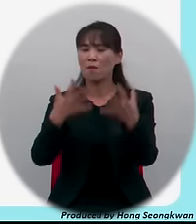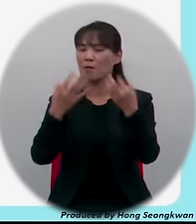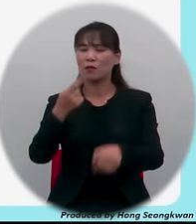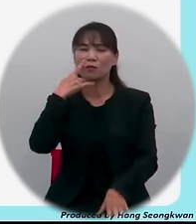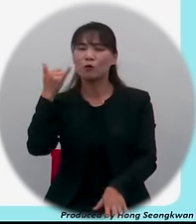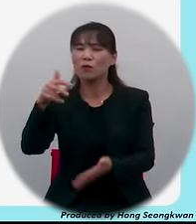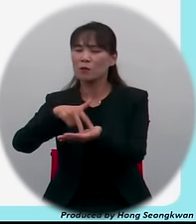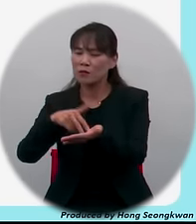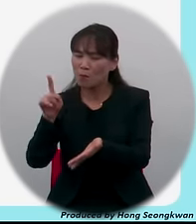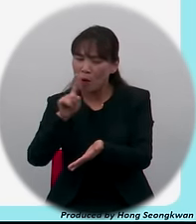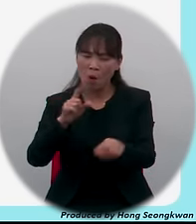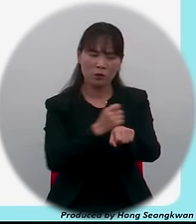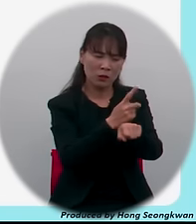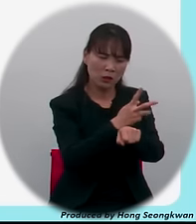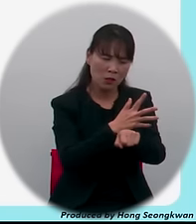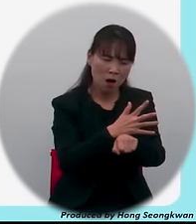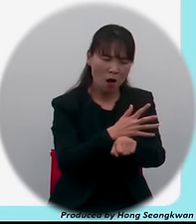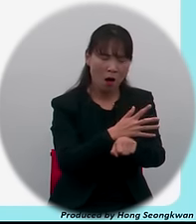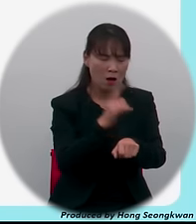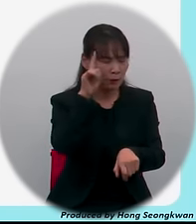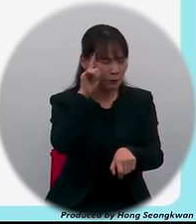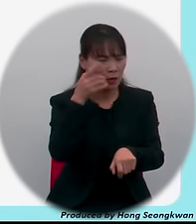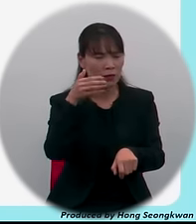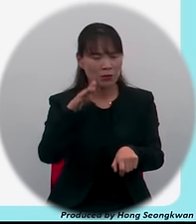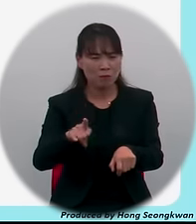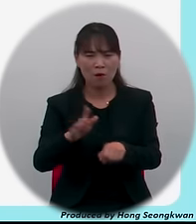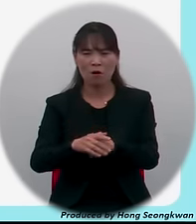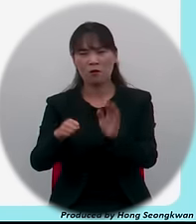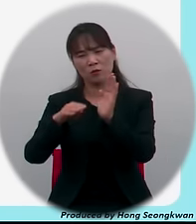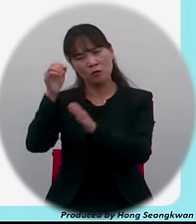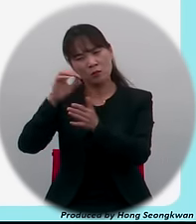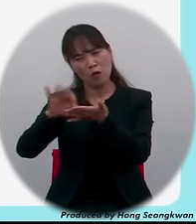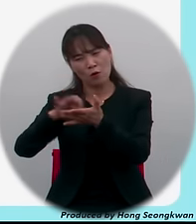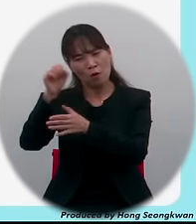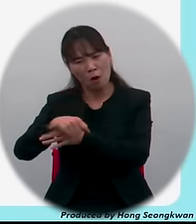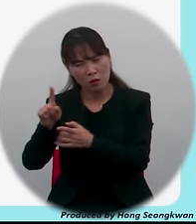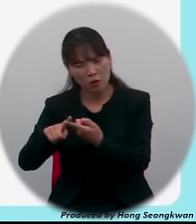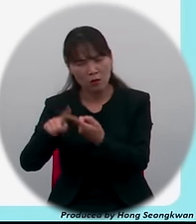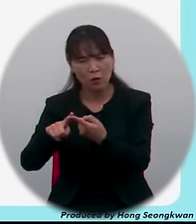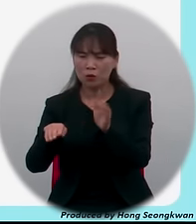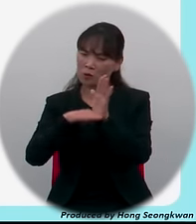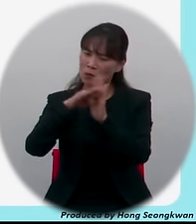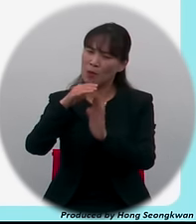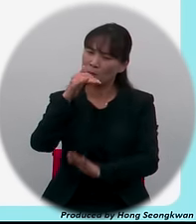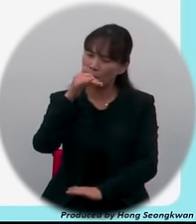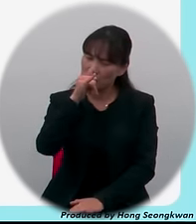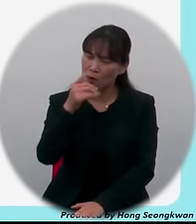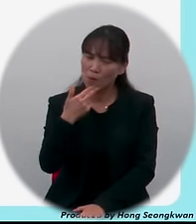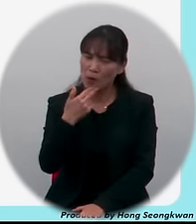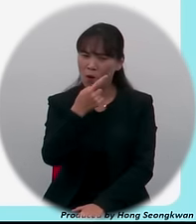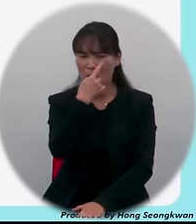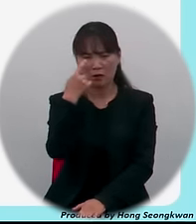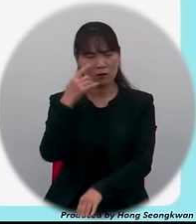게임 사용 시간은 따지시고 게임 허락 유무만 중요시한 상태에서 아이가 하고 있는 게임이 지금 등급에